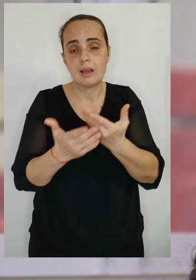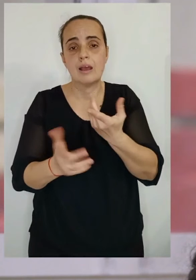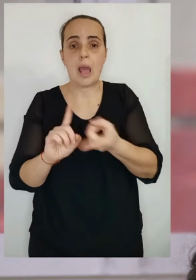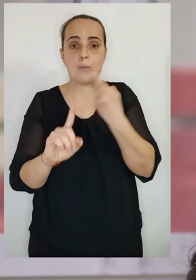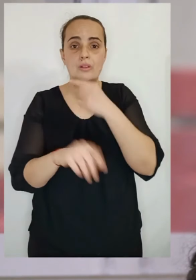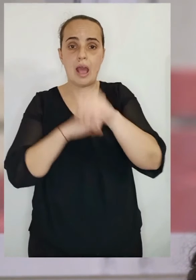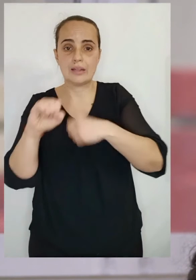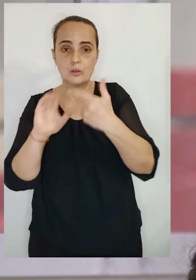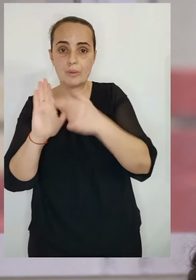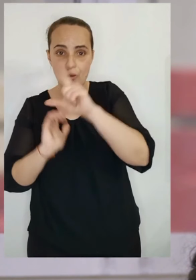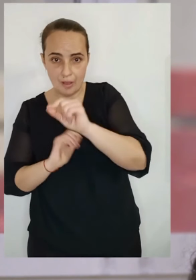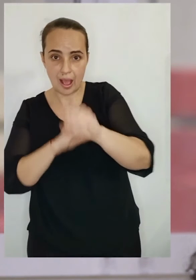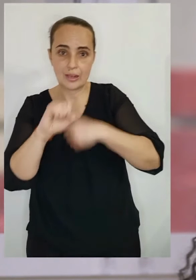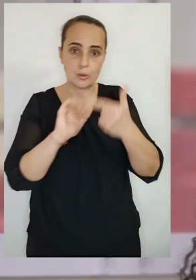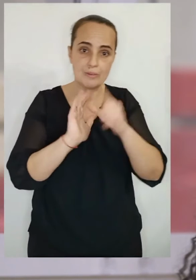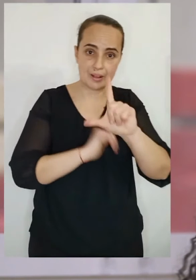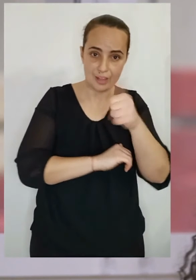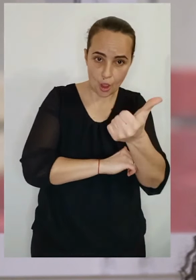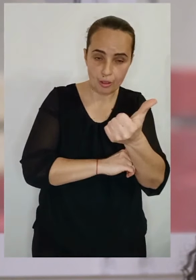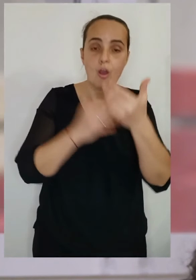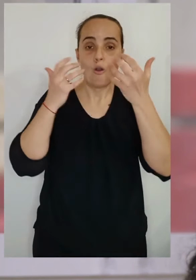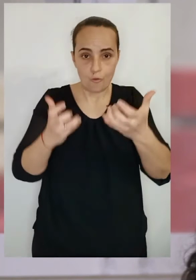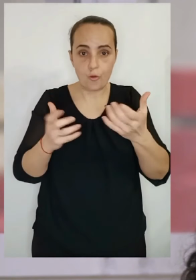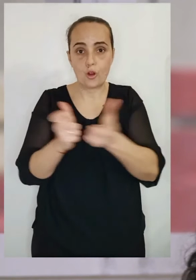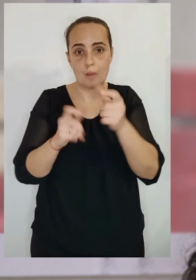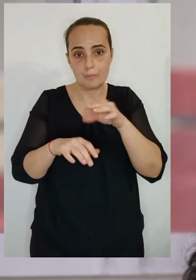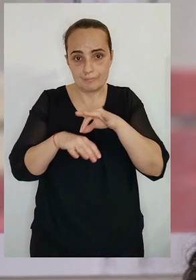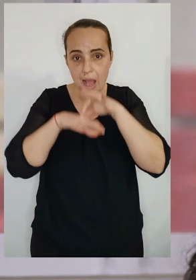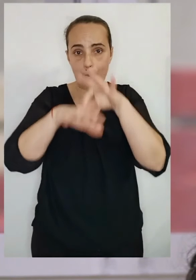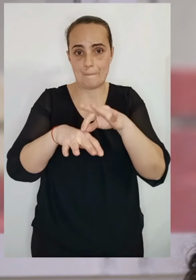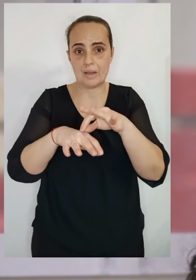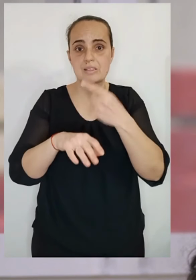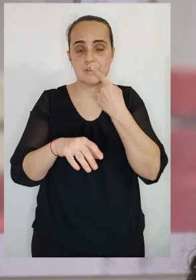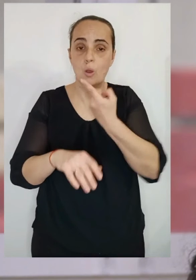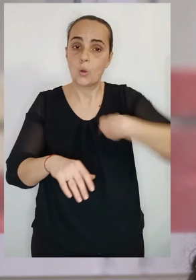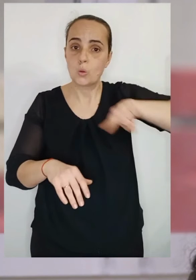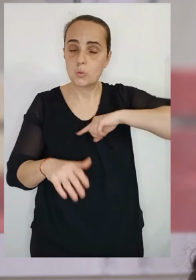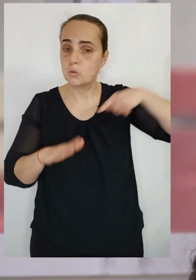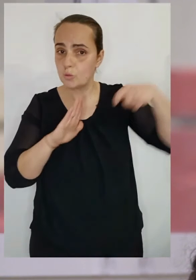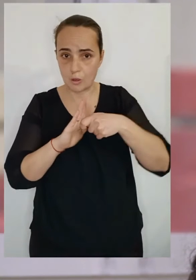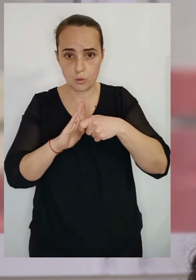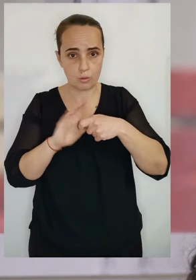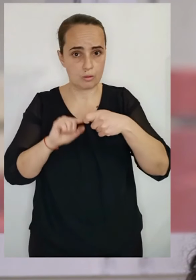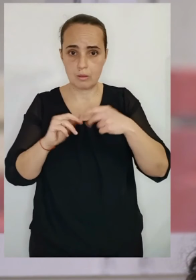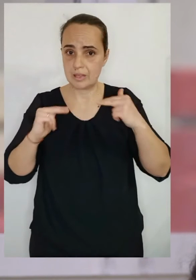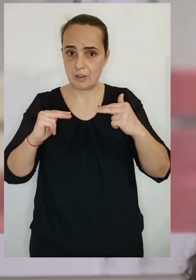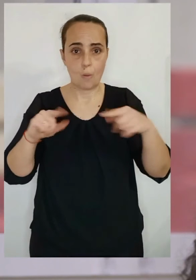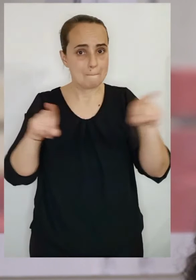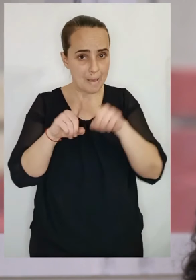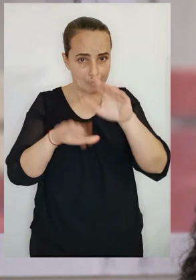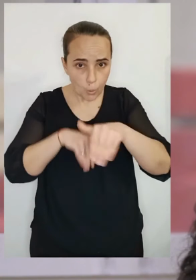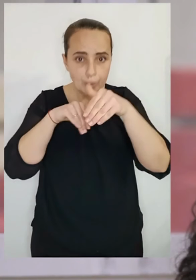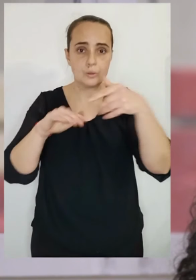sur ces années 2020-2021 d'accompagner les clubs. Donc on a maintenu évidemment notre haut niveau de subvention aux